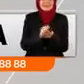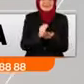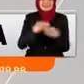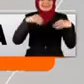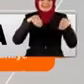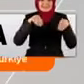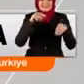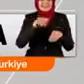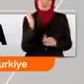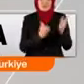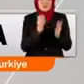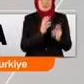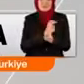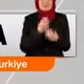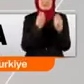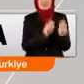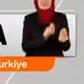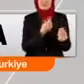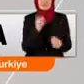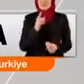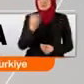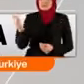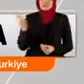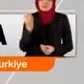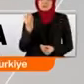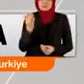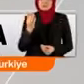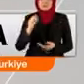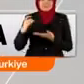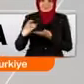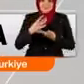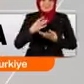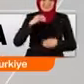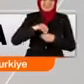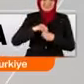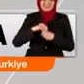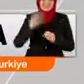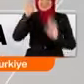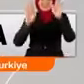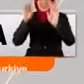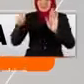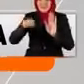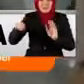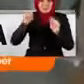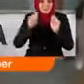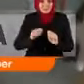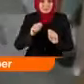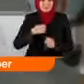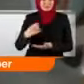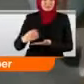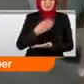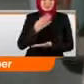mi dersin Bunlar benim işten çıkarılmamış 29 kutluel kaldıracaklar ve ben işimden olacağım öyle Ömer Günel